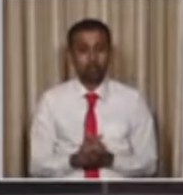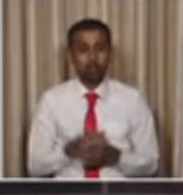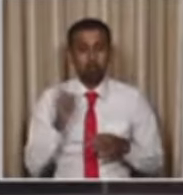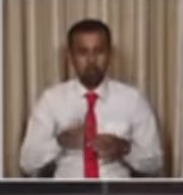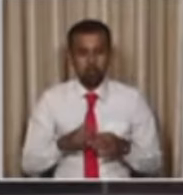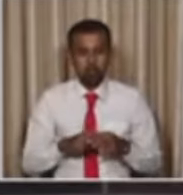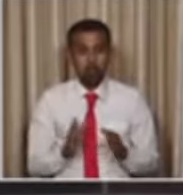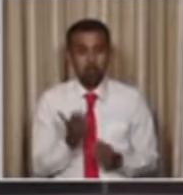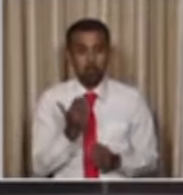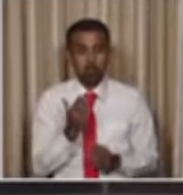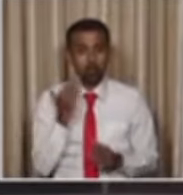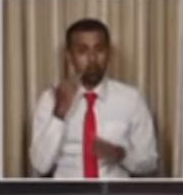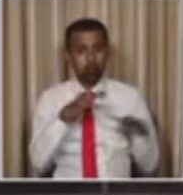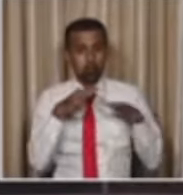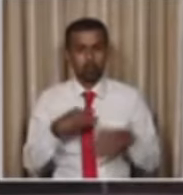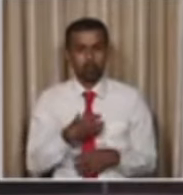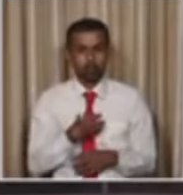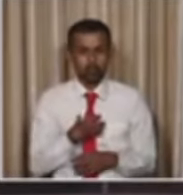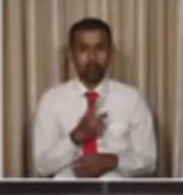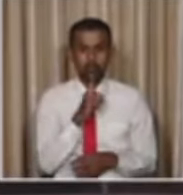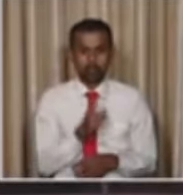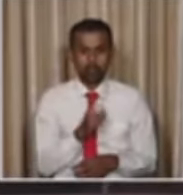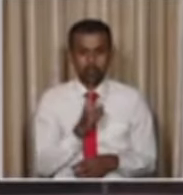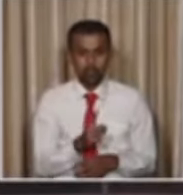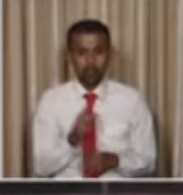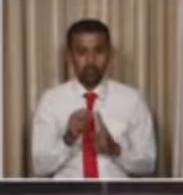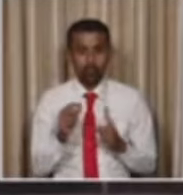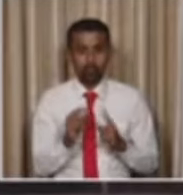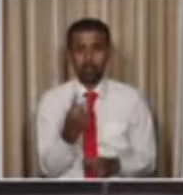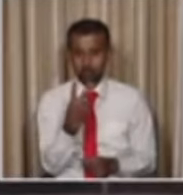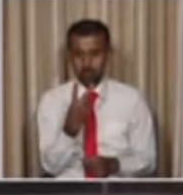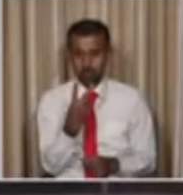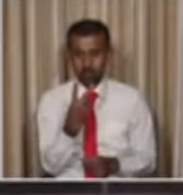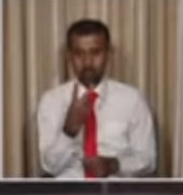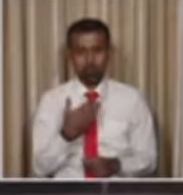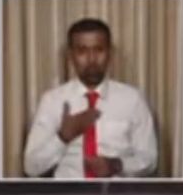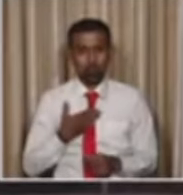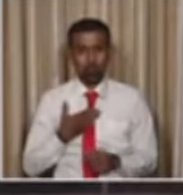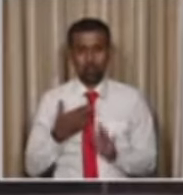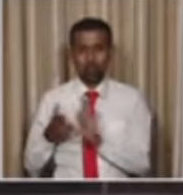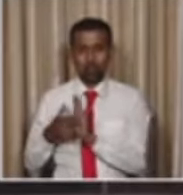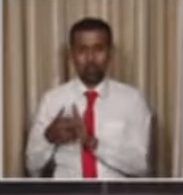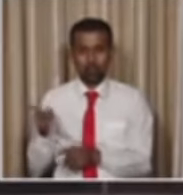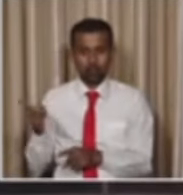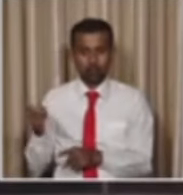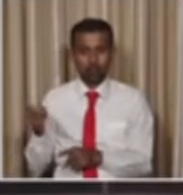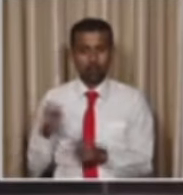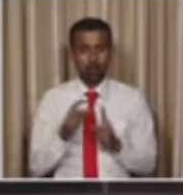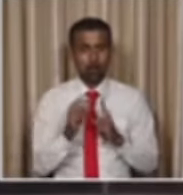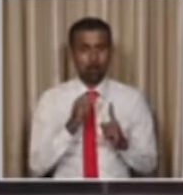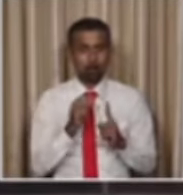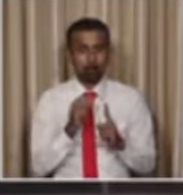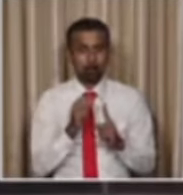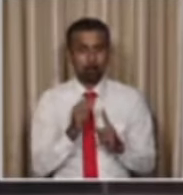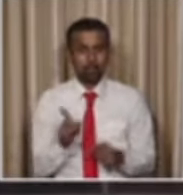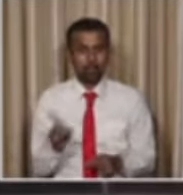ප්‍රශ්නේ ගොඩනගපු මහජනතාවගේ දුක්ගින්දර කියාපාපු මන්ත්‍රීවරු දෙන්නෙක් මමත් නලින් බණ්ඩාර මන්ත්‍රීවරයාත් පාර්ලිමේන්තුව